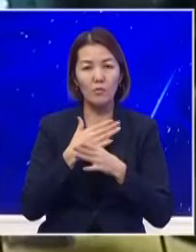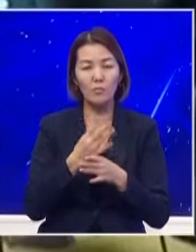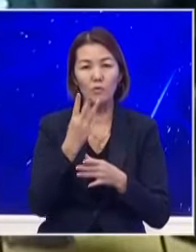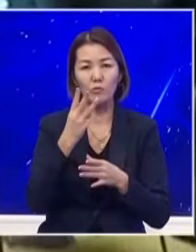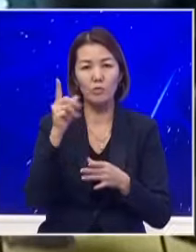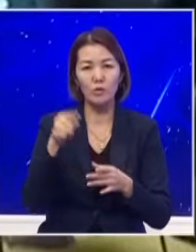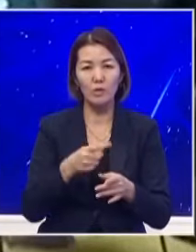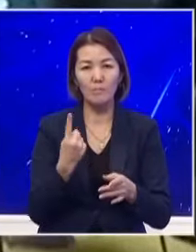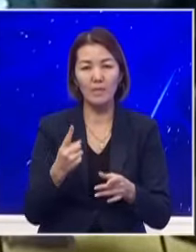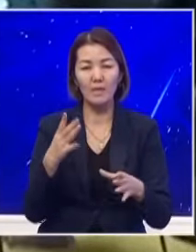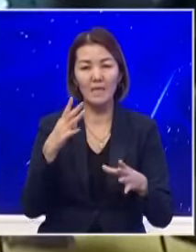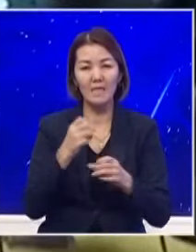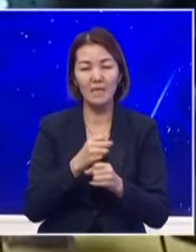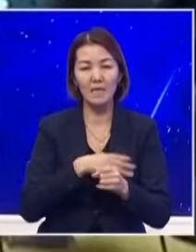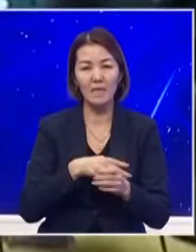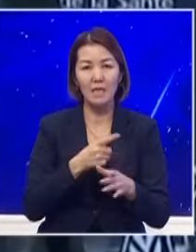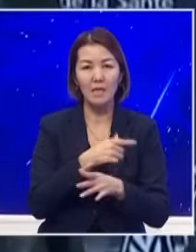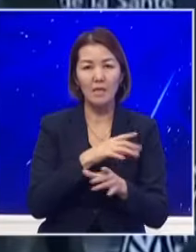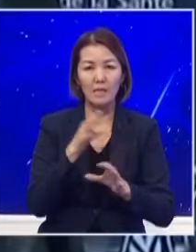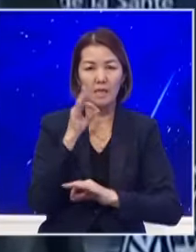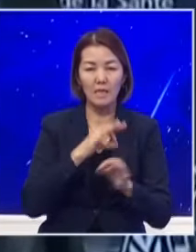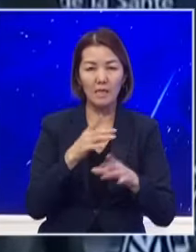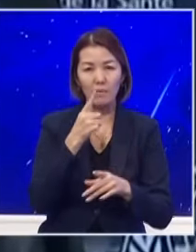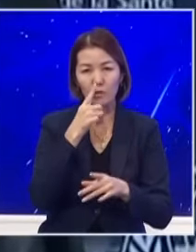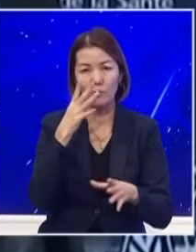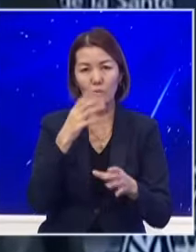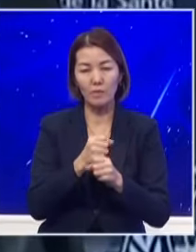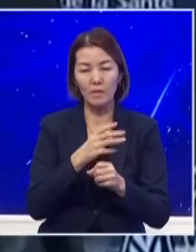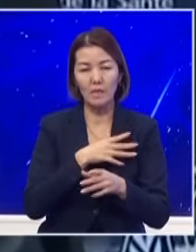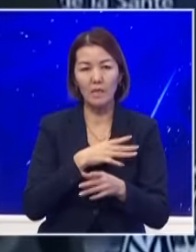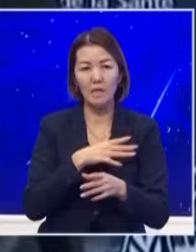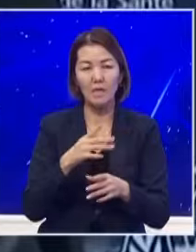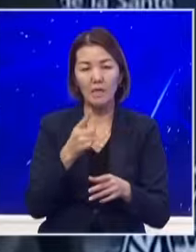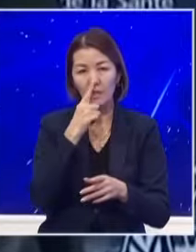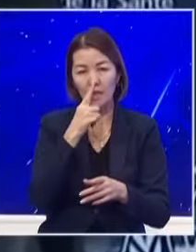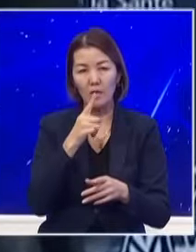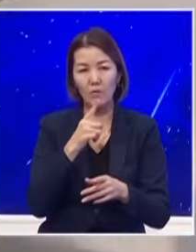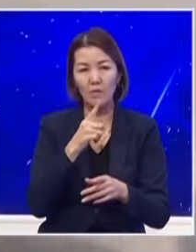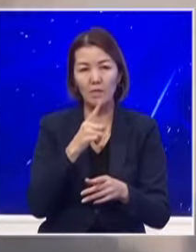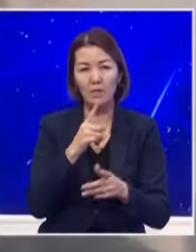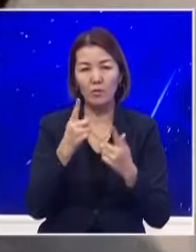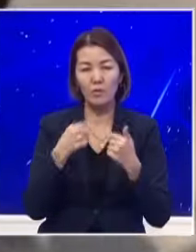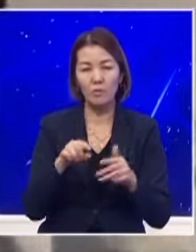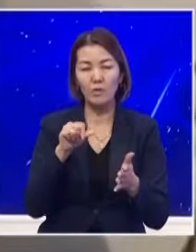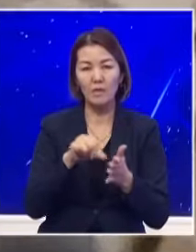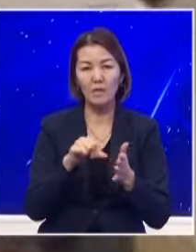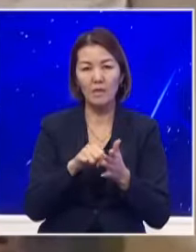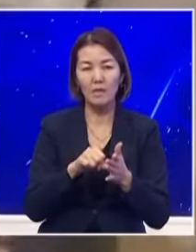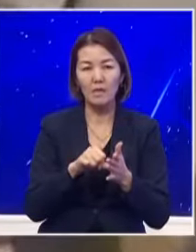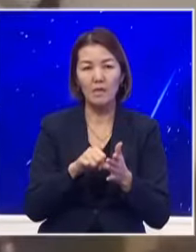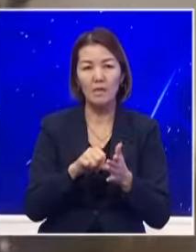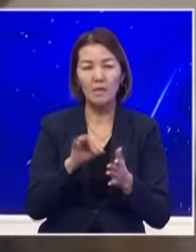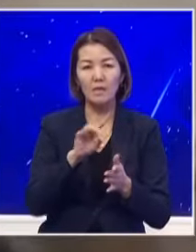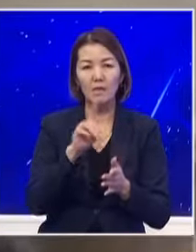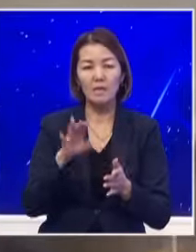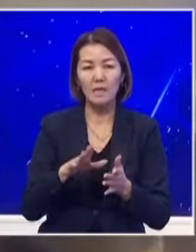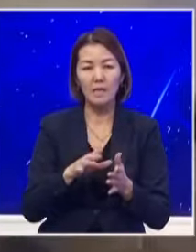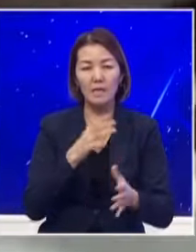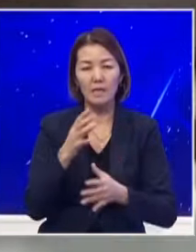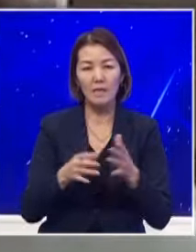қысқарды. Медициналық дәрі-дәрмекке таусылуға шаққалды. Таяу шығыстағы жағдай бойынша шұғыл отырыста ұйымға мүше 10 мемлекет Израильді халықаралық құқық